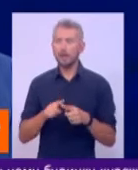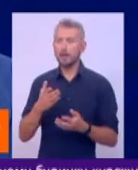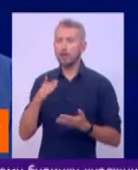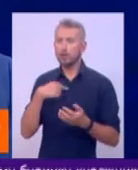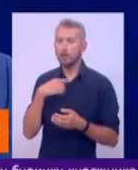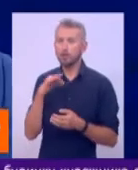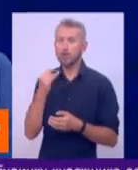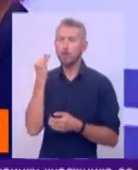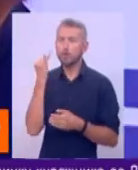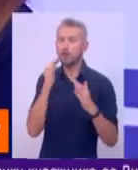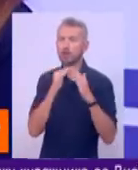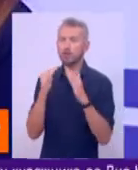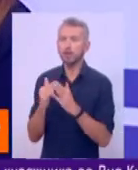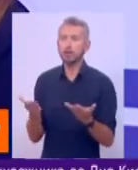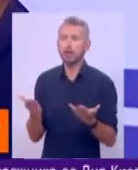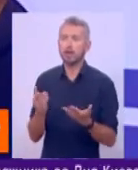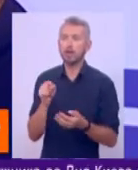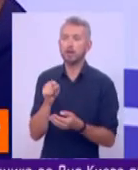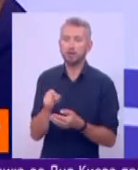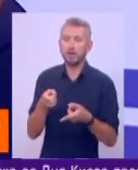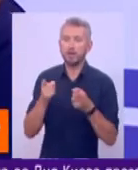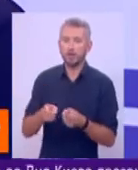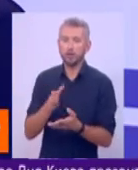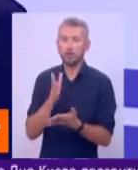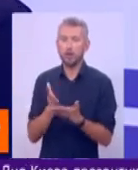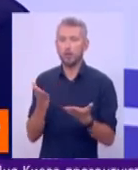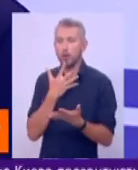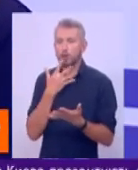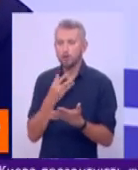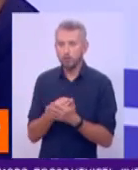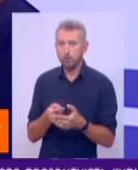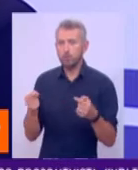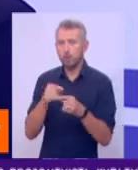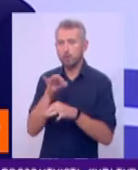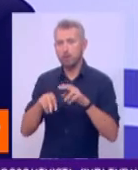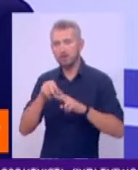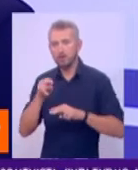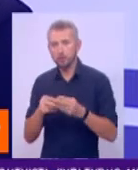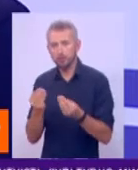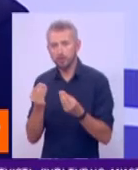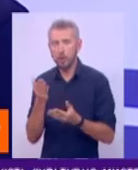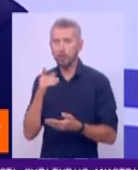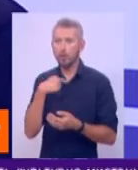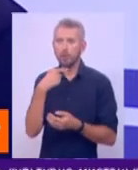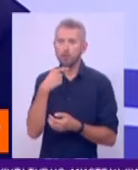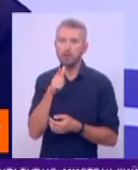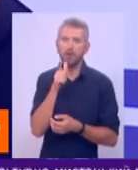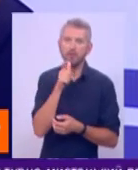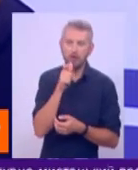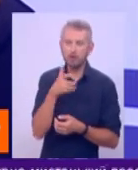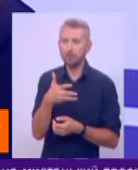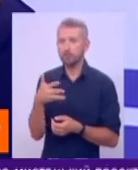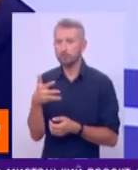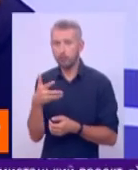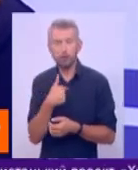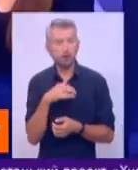говорити про історичні будинки, які вони дійсно мають якусь свою певну архітектуру. А якщо говорити про Сталінки, Хрущовки, яка ваша думка? Я